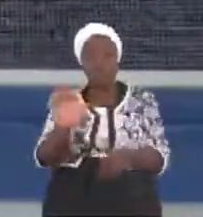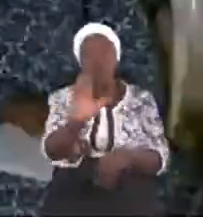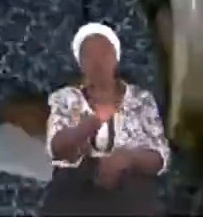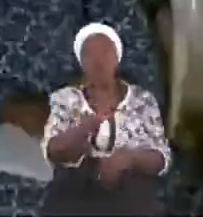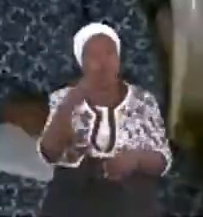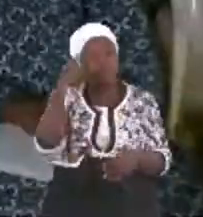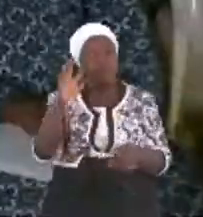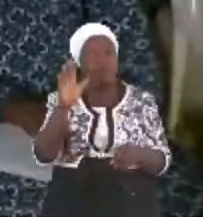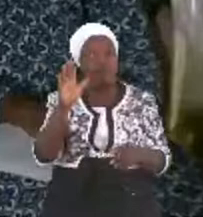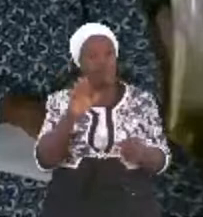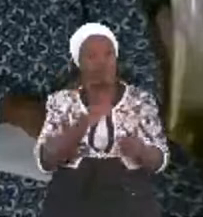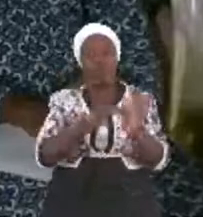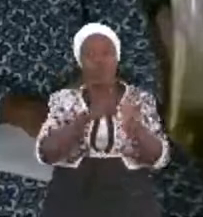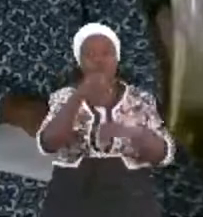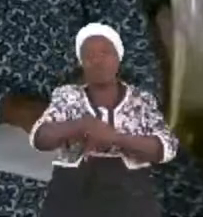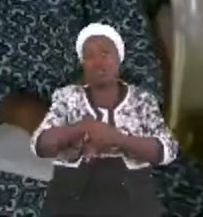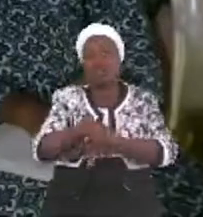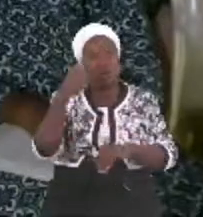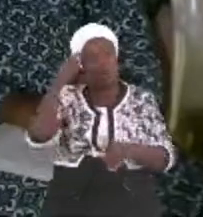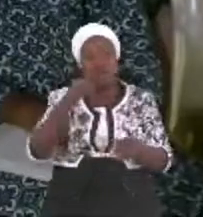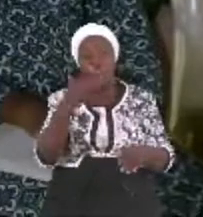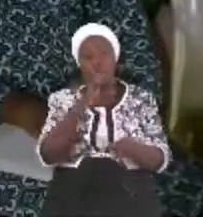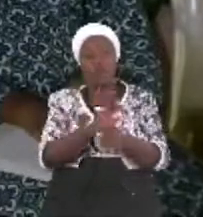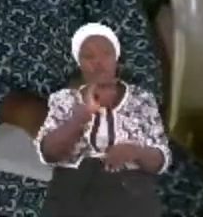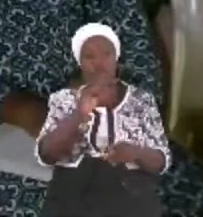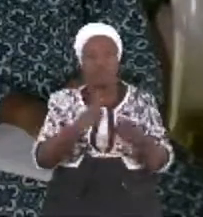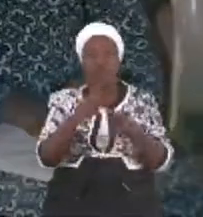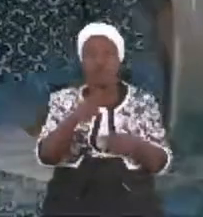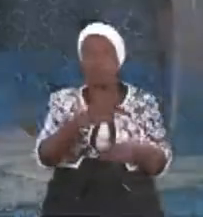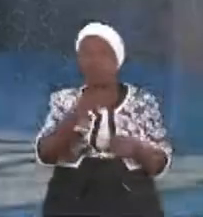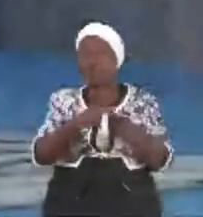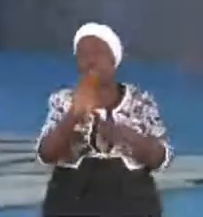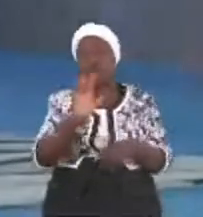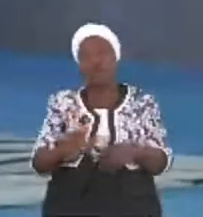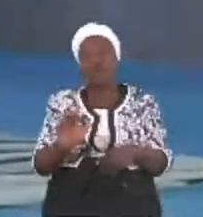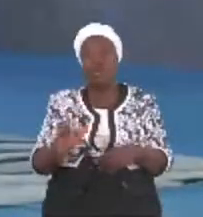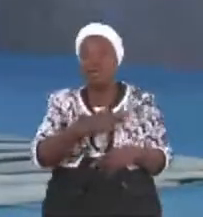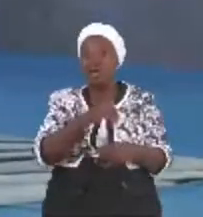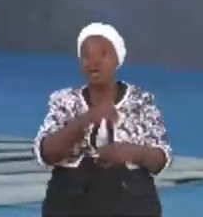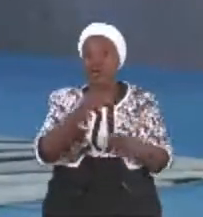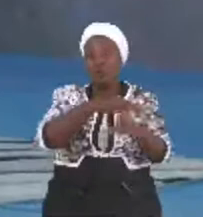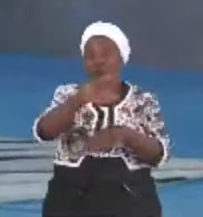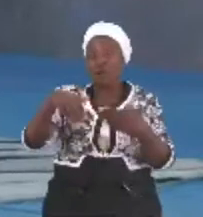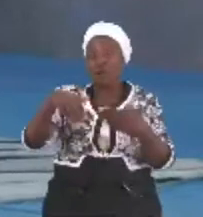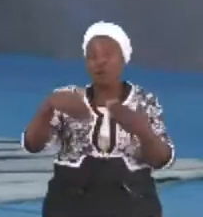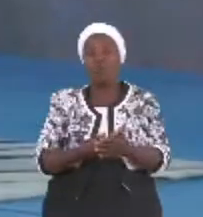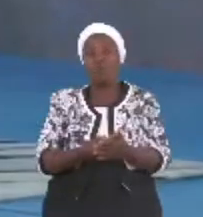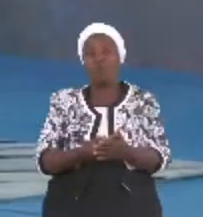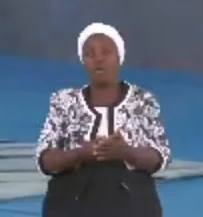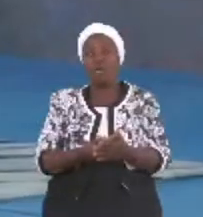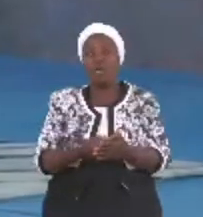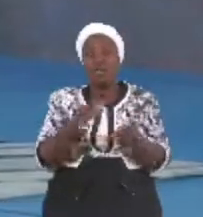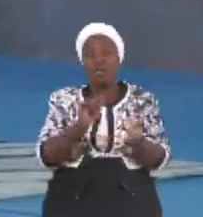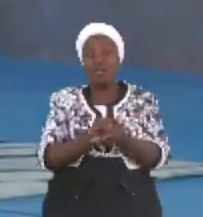toi et sera accomplie. Car la promesse est pour vous, pour vos enfants. Et pour tous ceux qui sont au